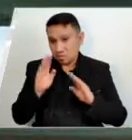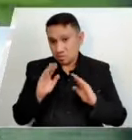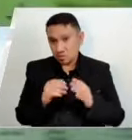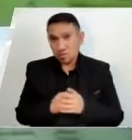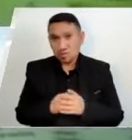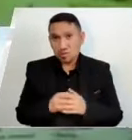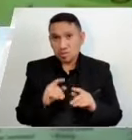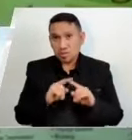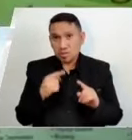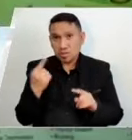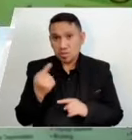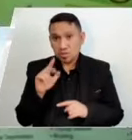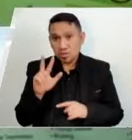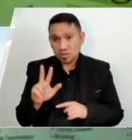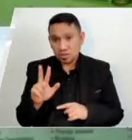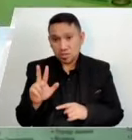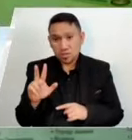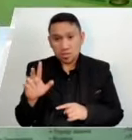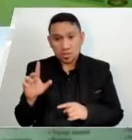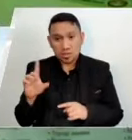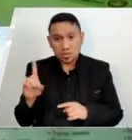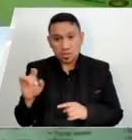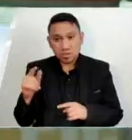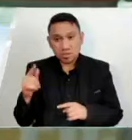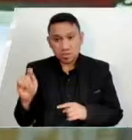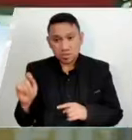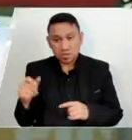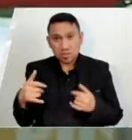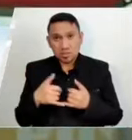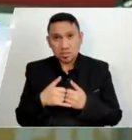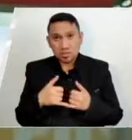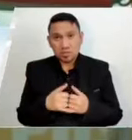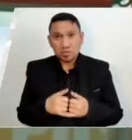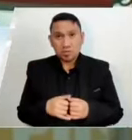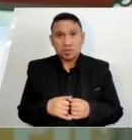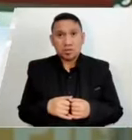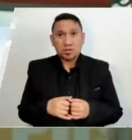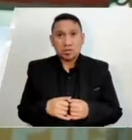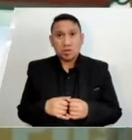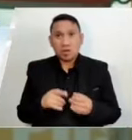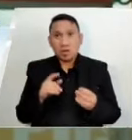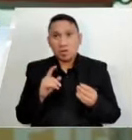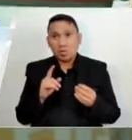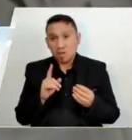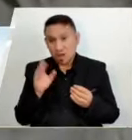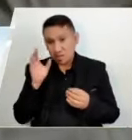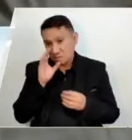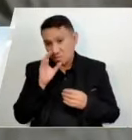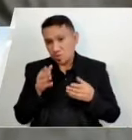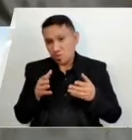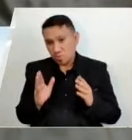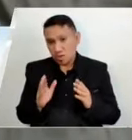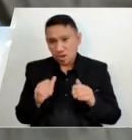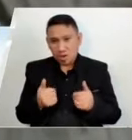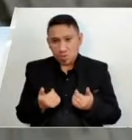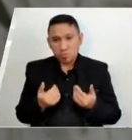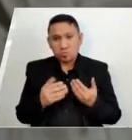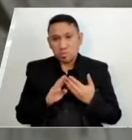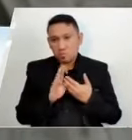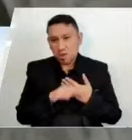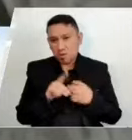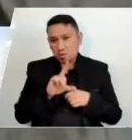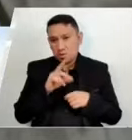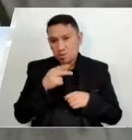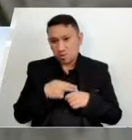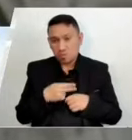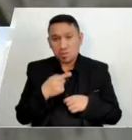game hahanapan daw ng solusyon ng PCSO ang pagkawala ng kabuhayan ng lotto Agents at tellers bago nito pinalutang ng mga